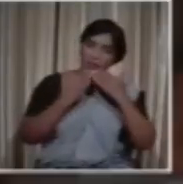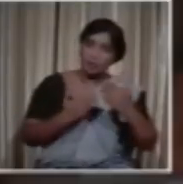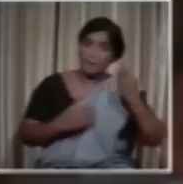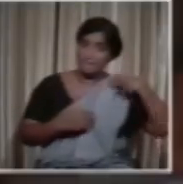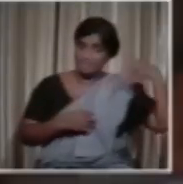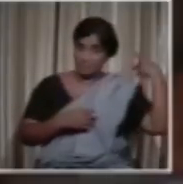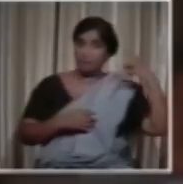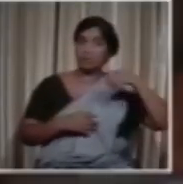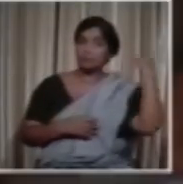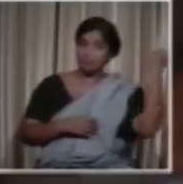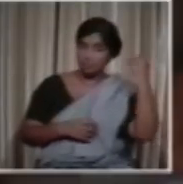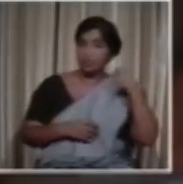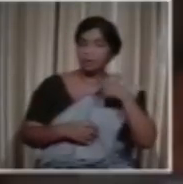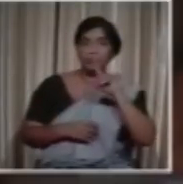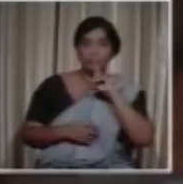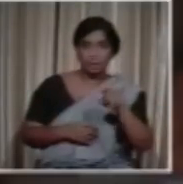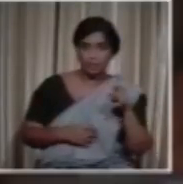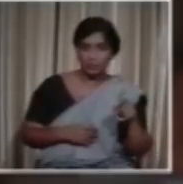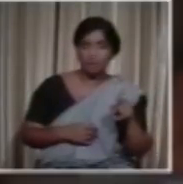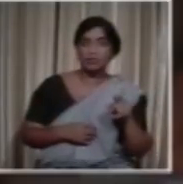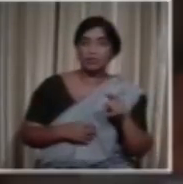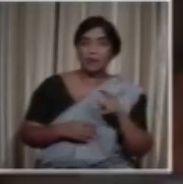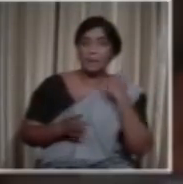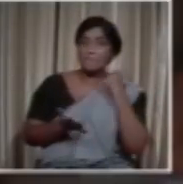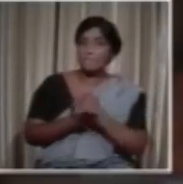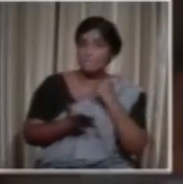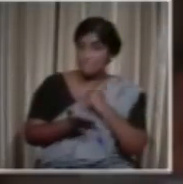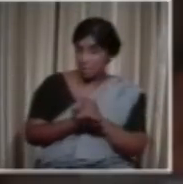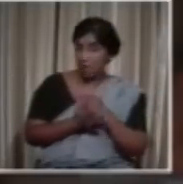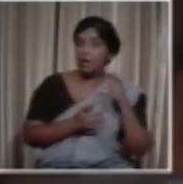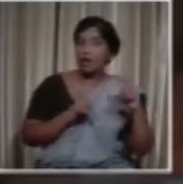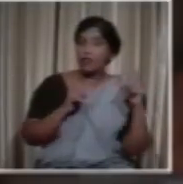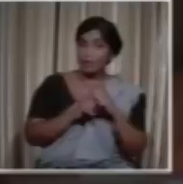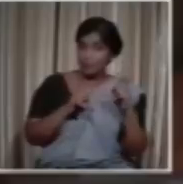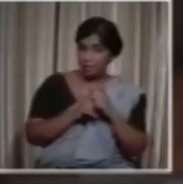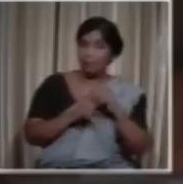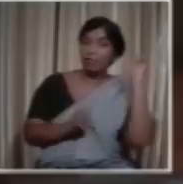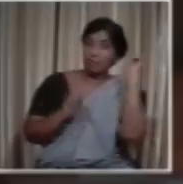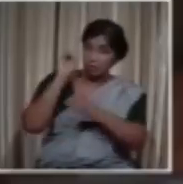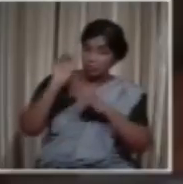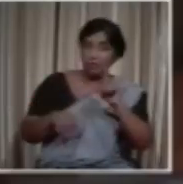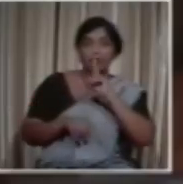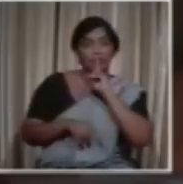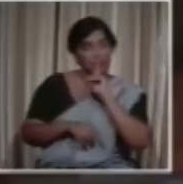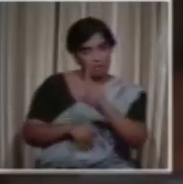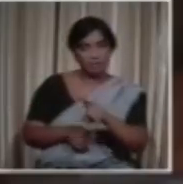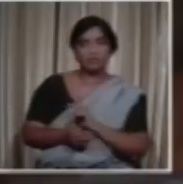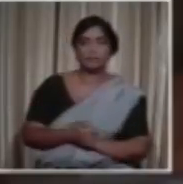එතුමාගේ කතාවේදී එතුමා කිව්වා සාමාන්‍ය බැංකු ශේෂ්ත්‍රය හරහා ඩොලර් ටික දාන්න කියලා කියන්න මිනිස්සුන්ට